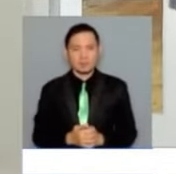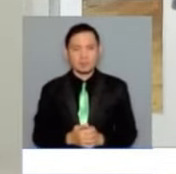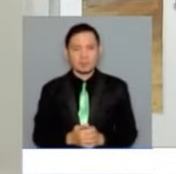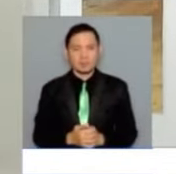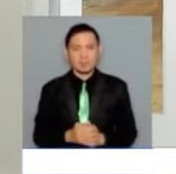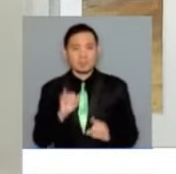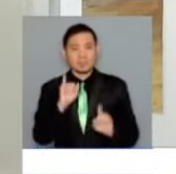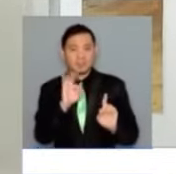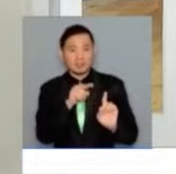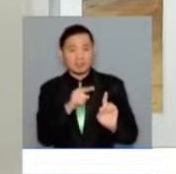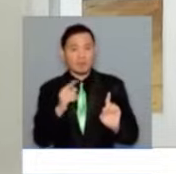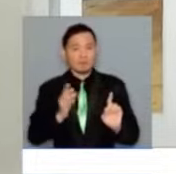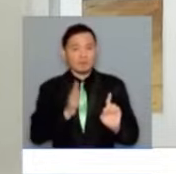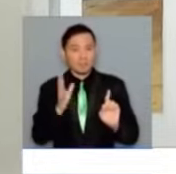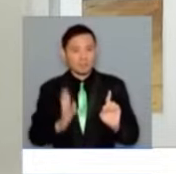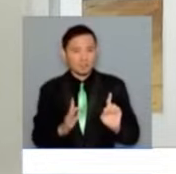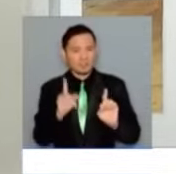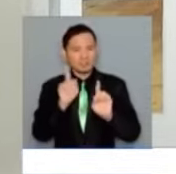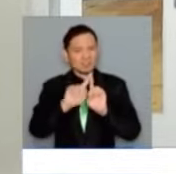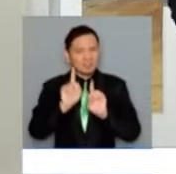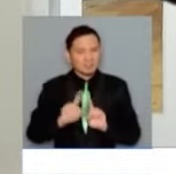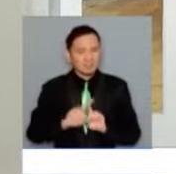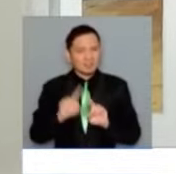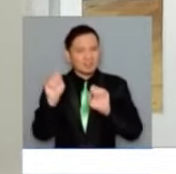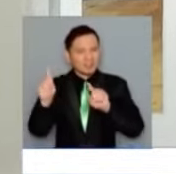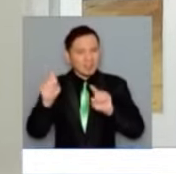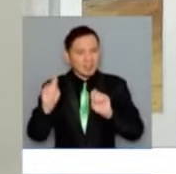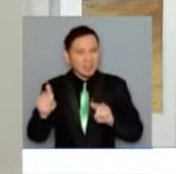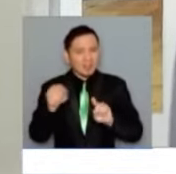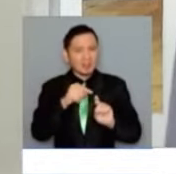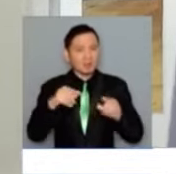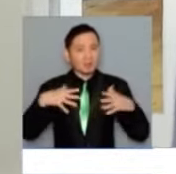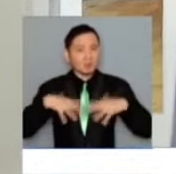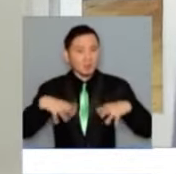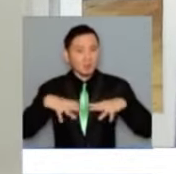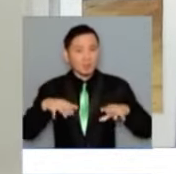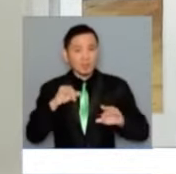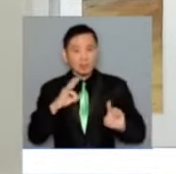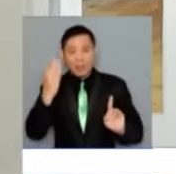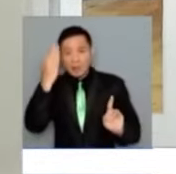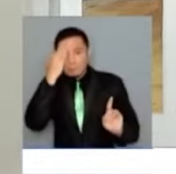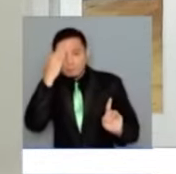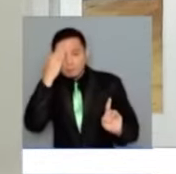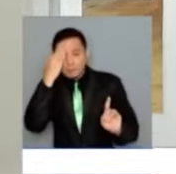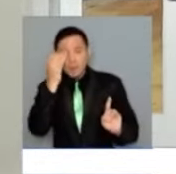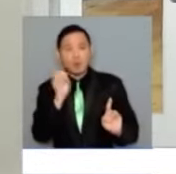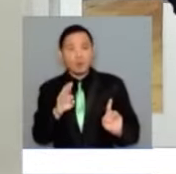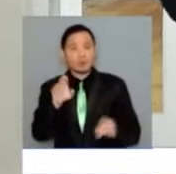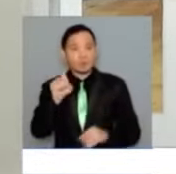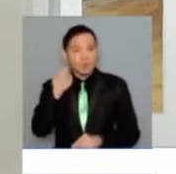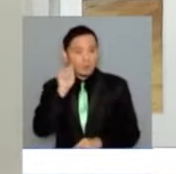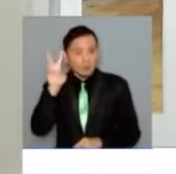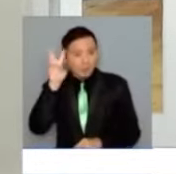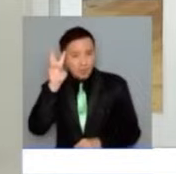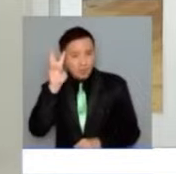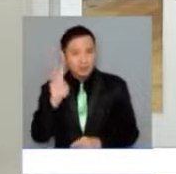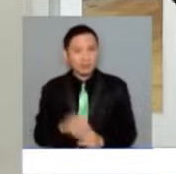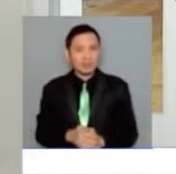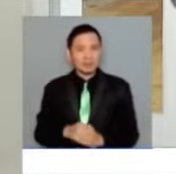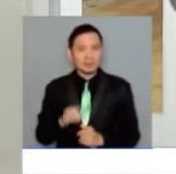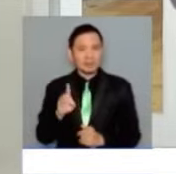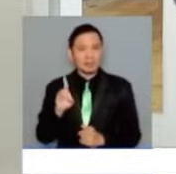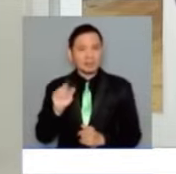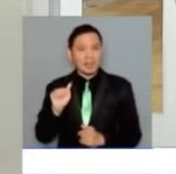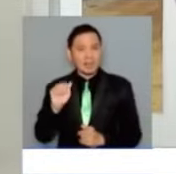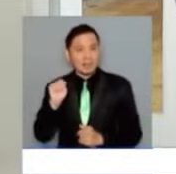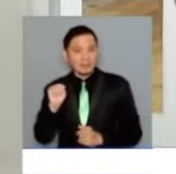opisyal o individual na nagbebenta kung alam niya o dapat alam niya, damn, di ba? Known or should have